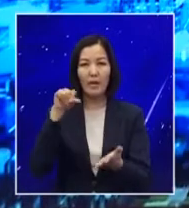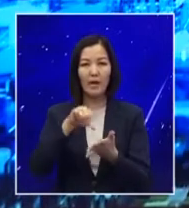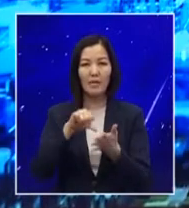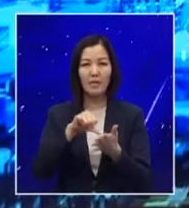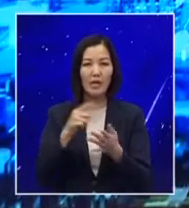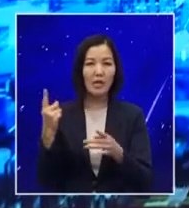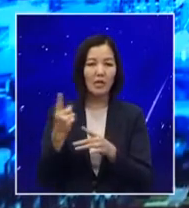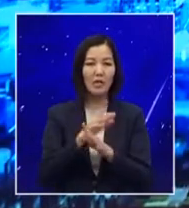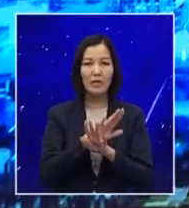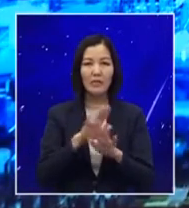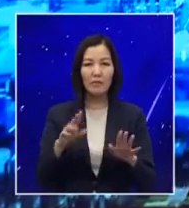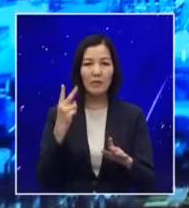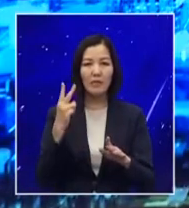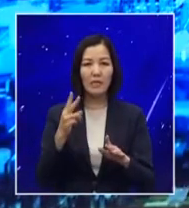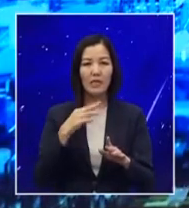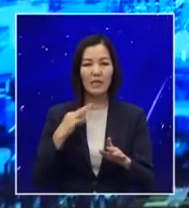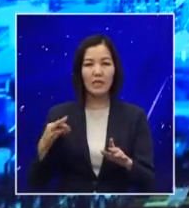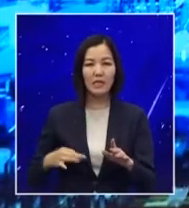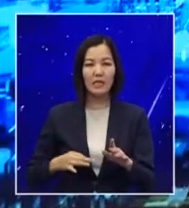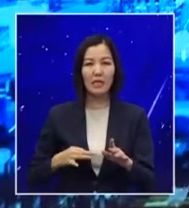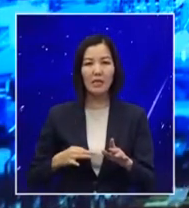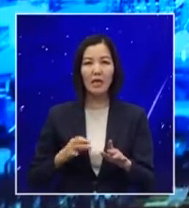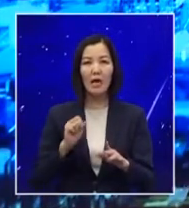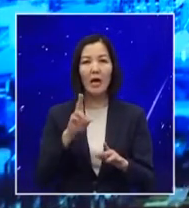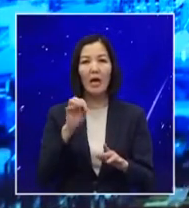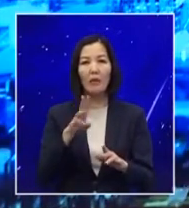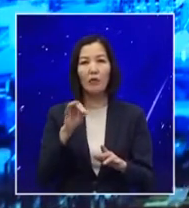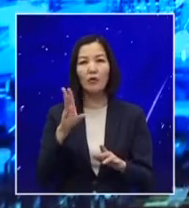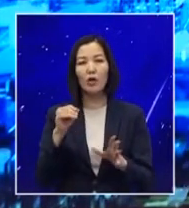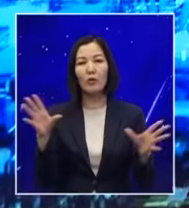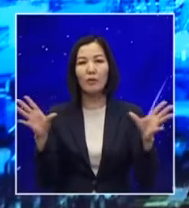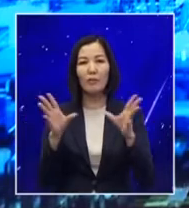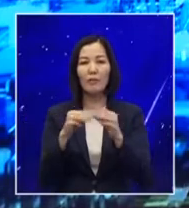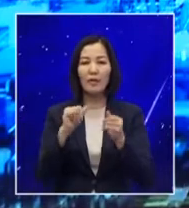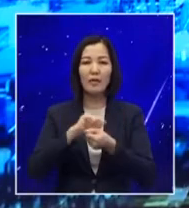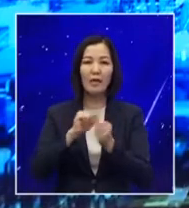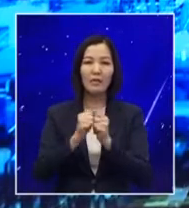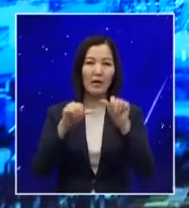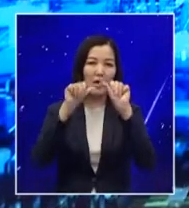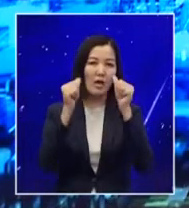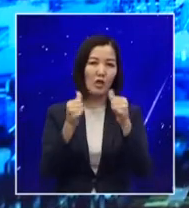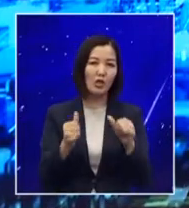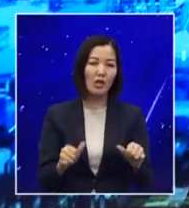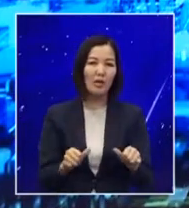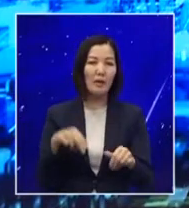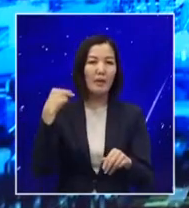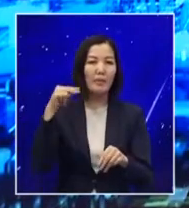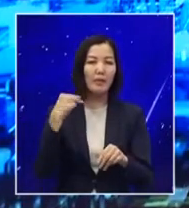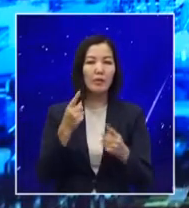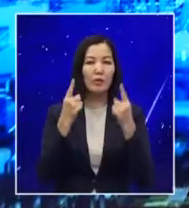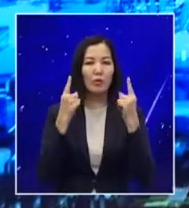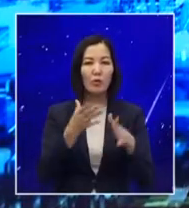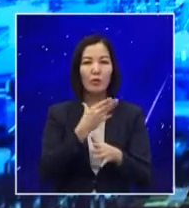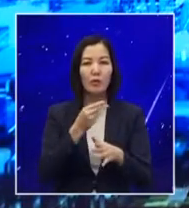ақын жалғыз емес, қосылы Ақылбай мен Тұрағұл мен тұрған сәті тасқаға шалған. Президент ұлы хакімнің туған жеріне